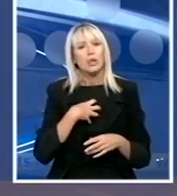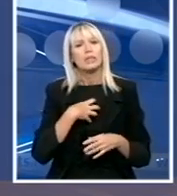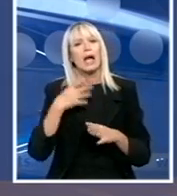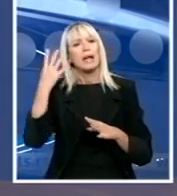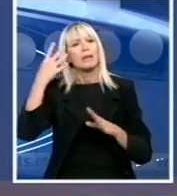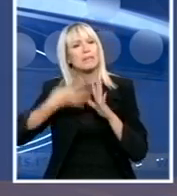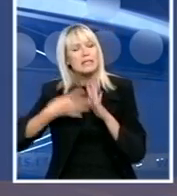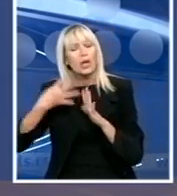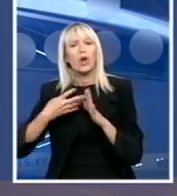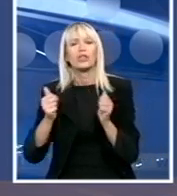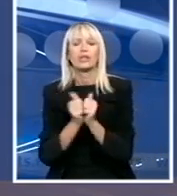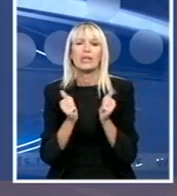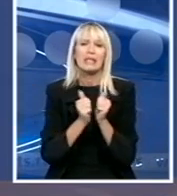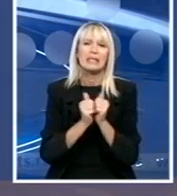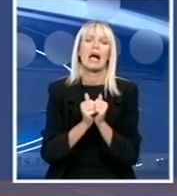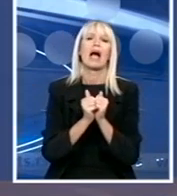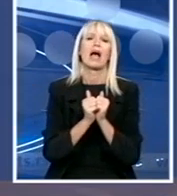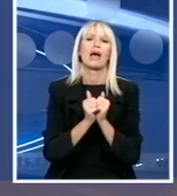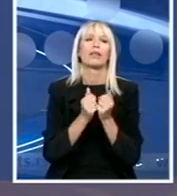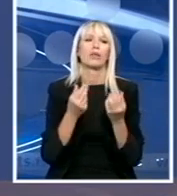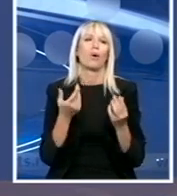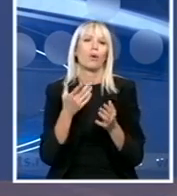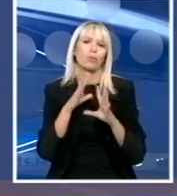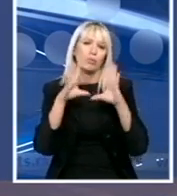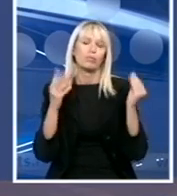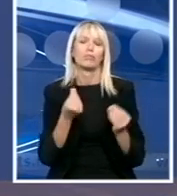to zajedno multidisciplinarno može dati povoljan rezultat.